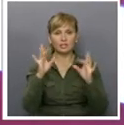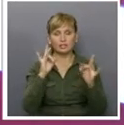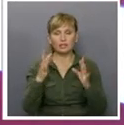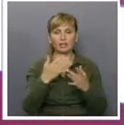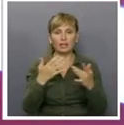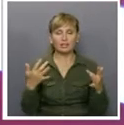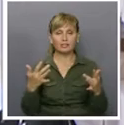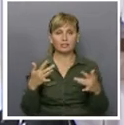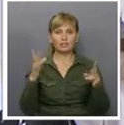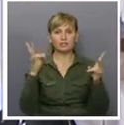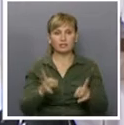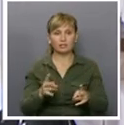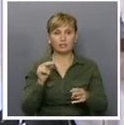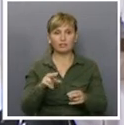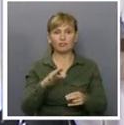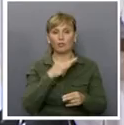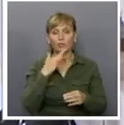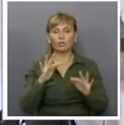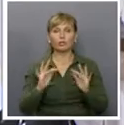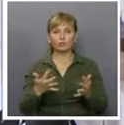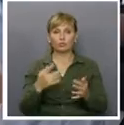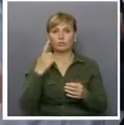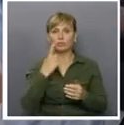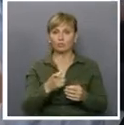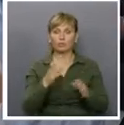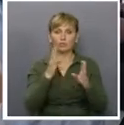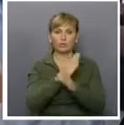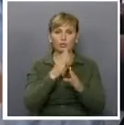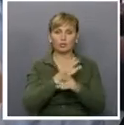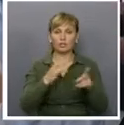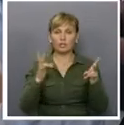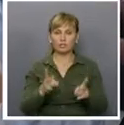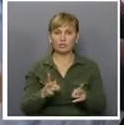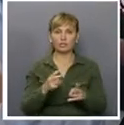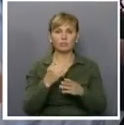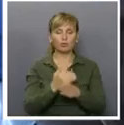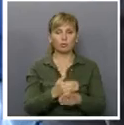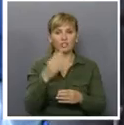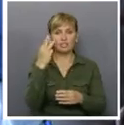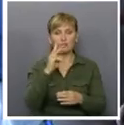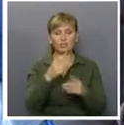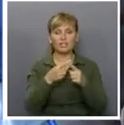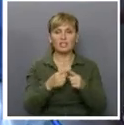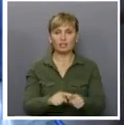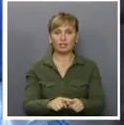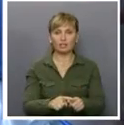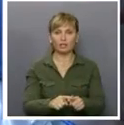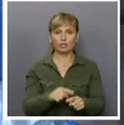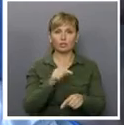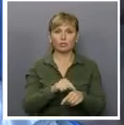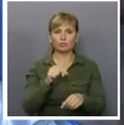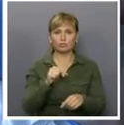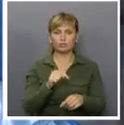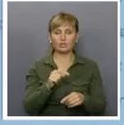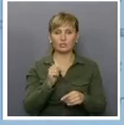британские специалисты рассказали что во многих случаях предупреждают природные катаклизмы им помогают современные технологии чувствительные